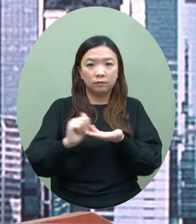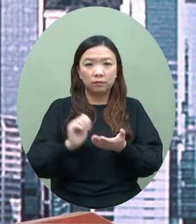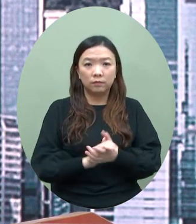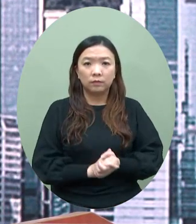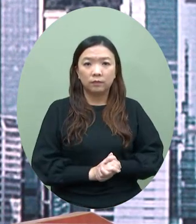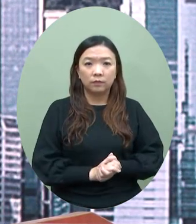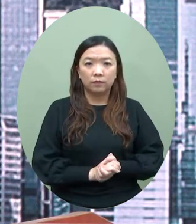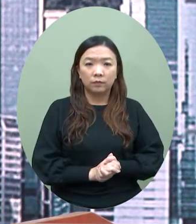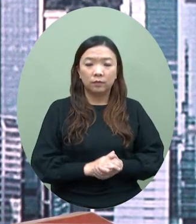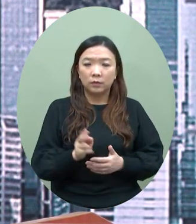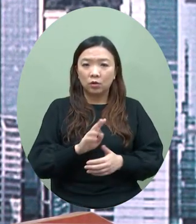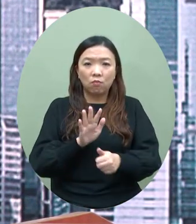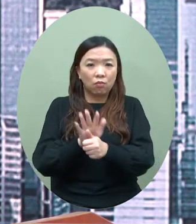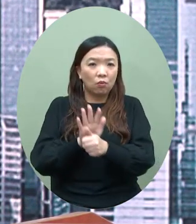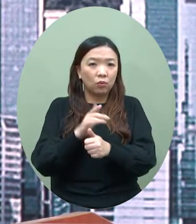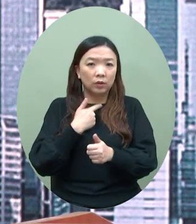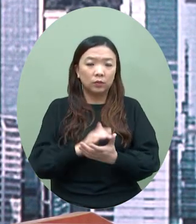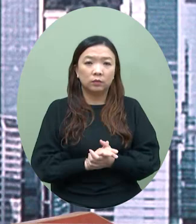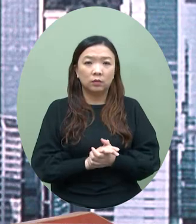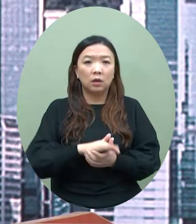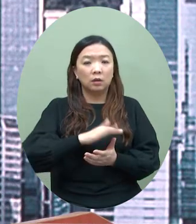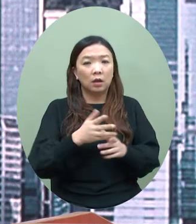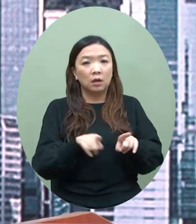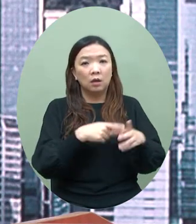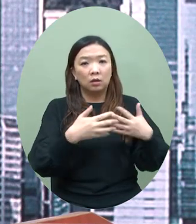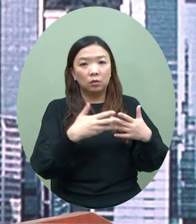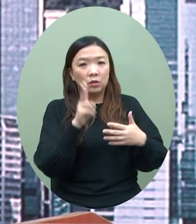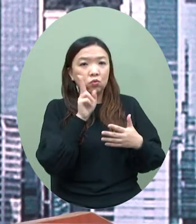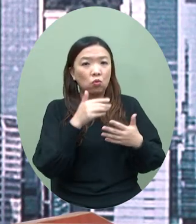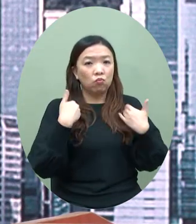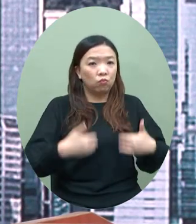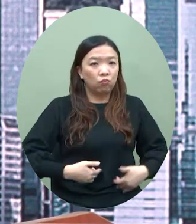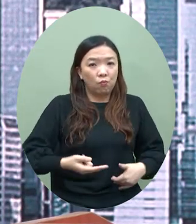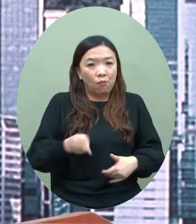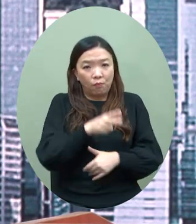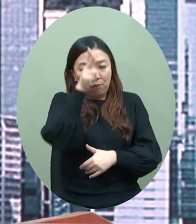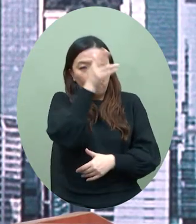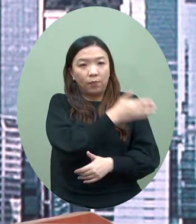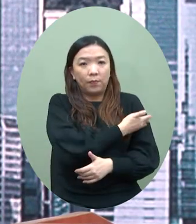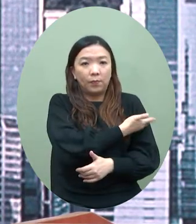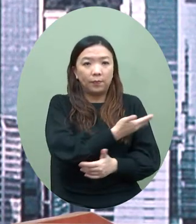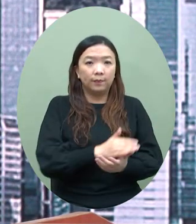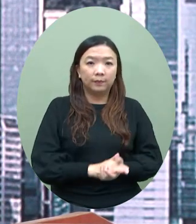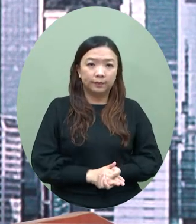要去維護的。但是同一時間，當我們有公務員的身份的時候呢，我們的